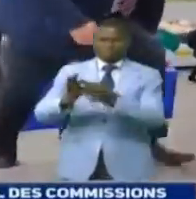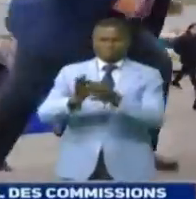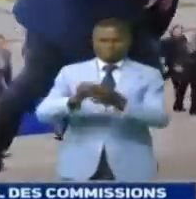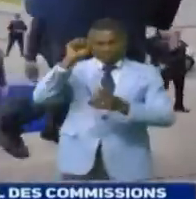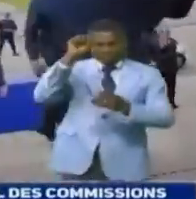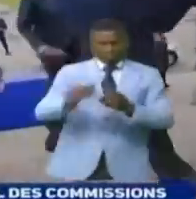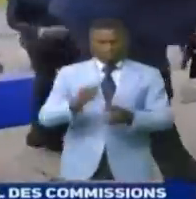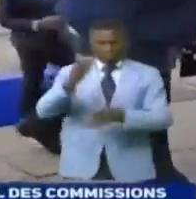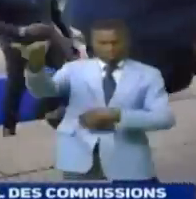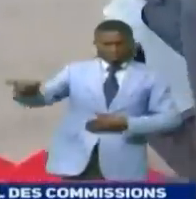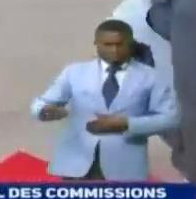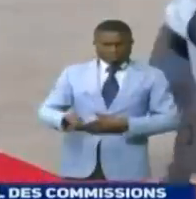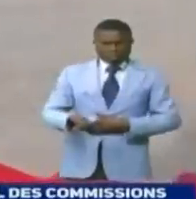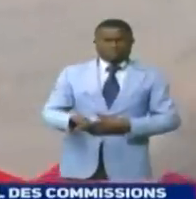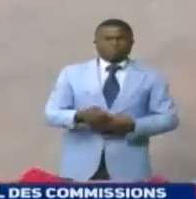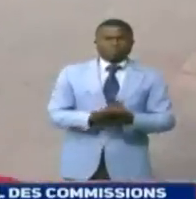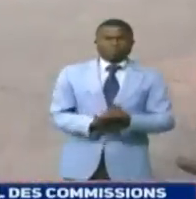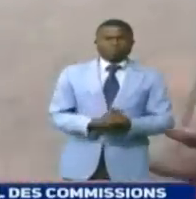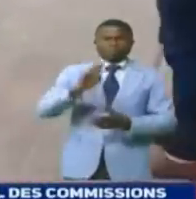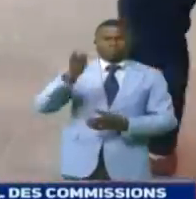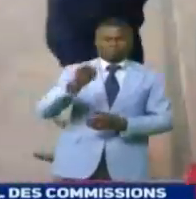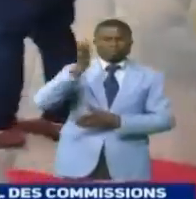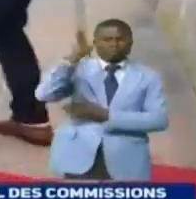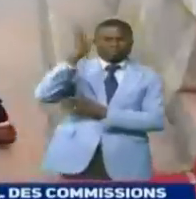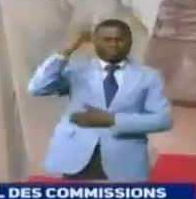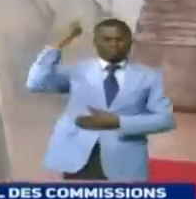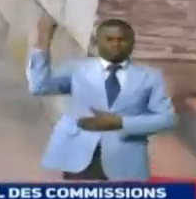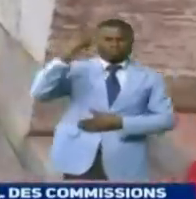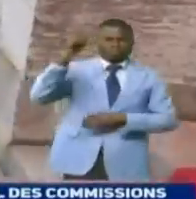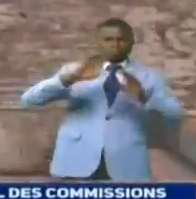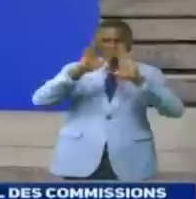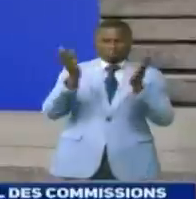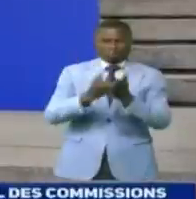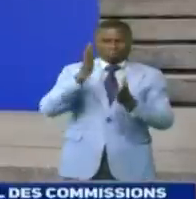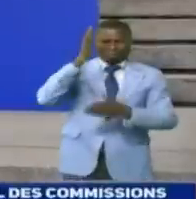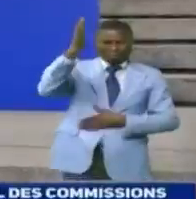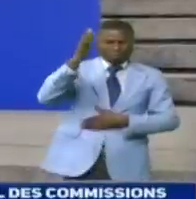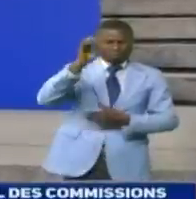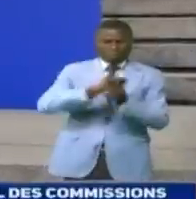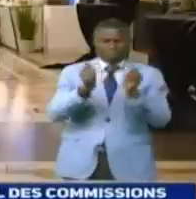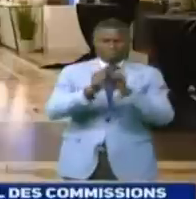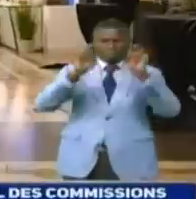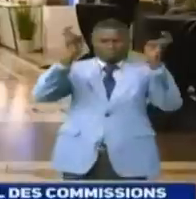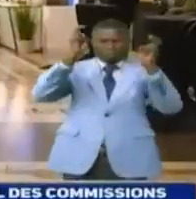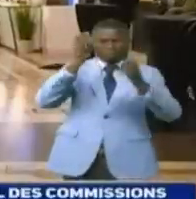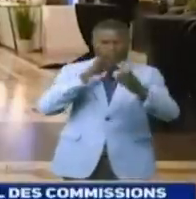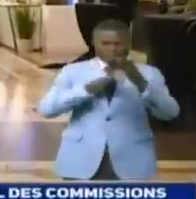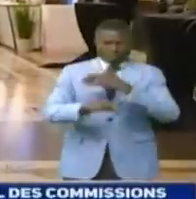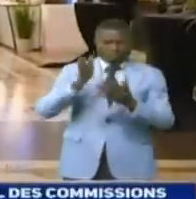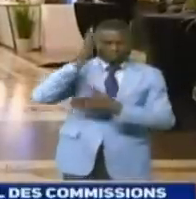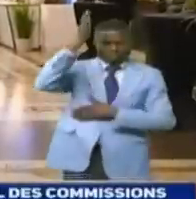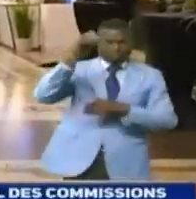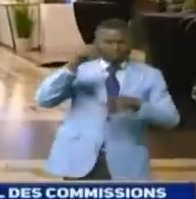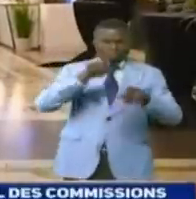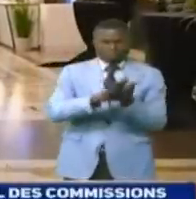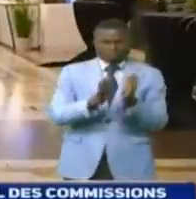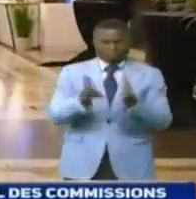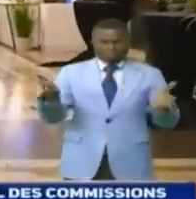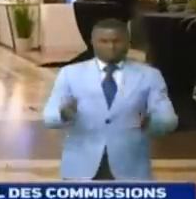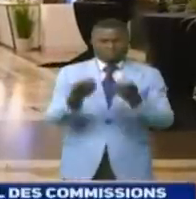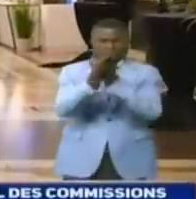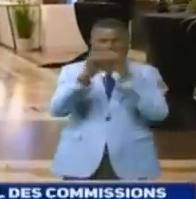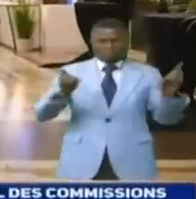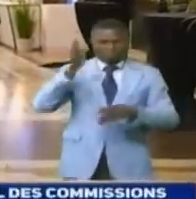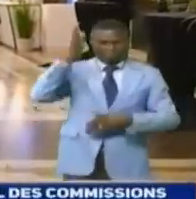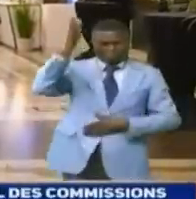25 septembre 2023 le deuxième sommet mondial des commissions du futur sur le thème intégrer le futur au présent, la démocratie du